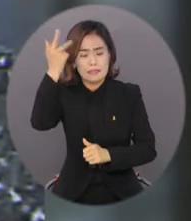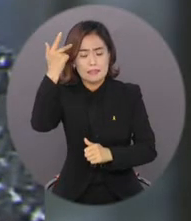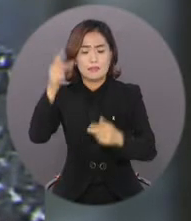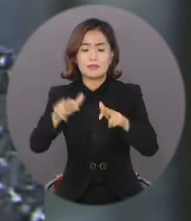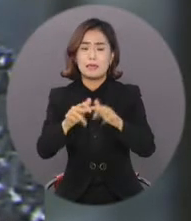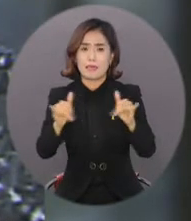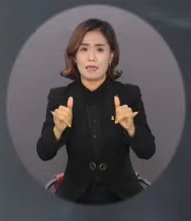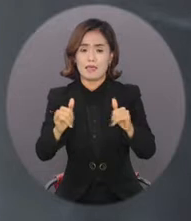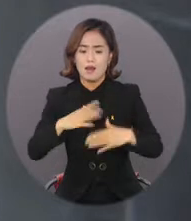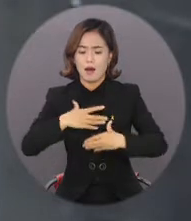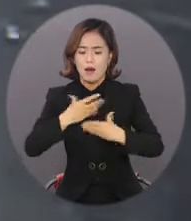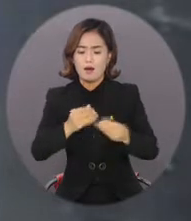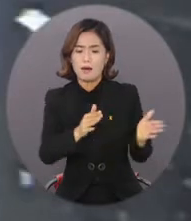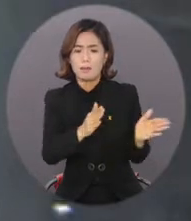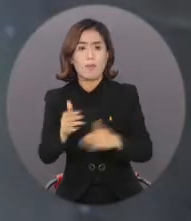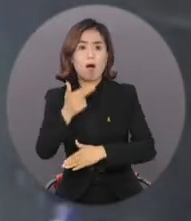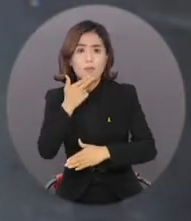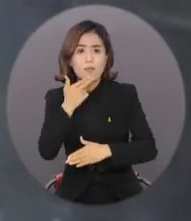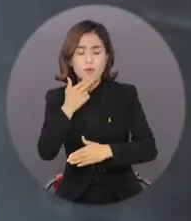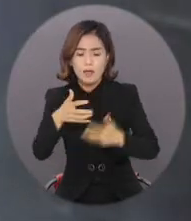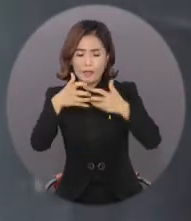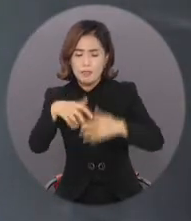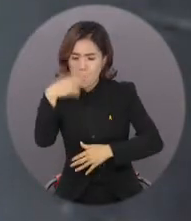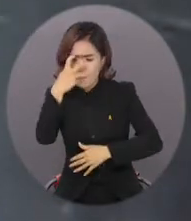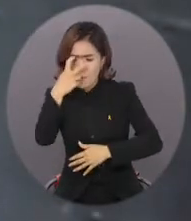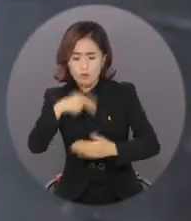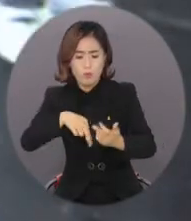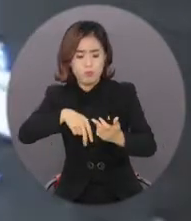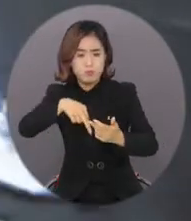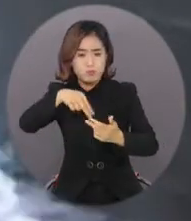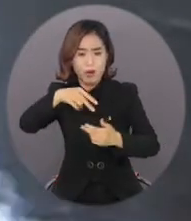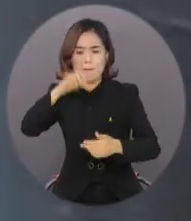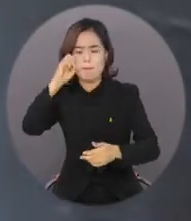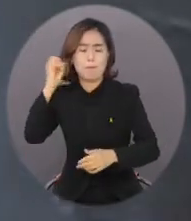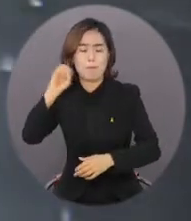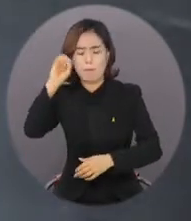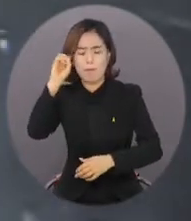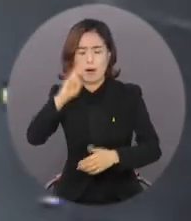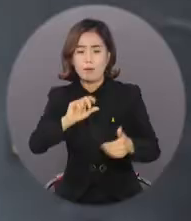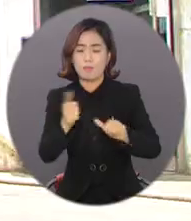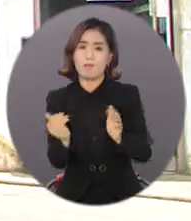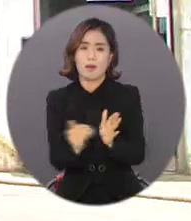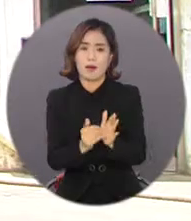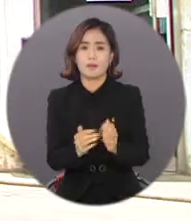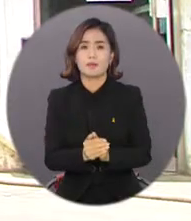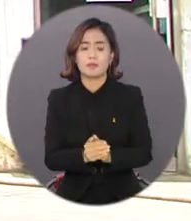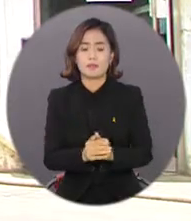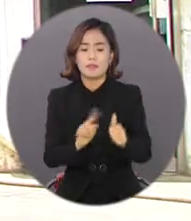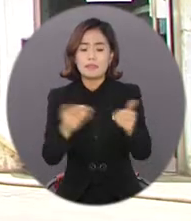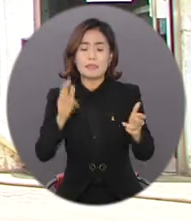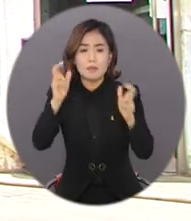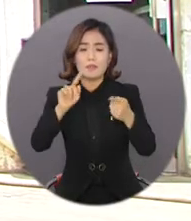김 씨는 안전장비 없이 대형 파쇄기를 점검하러 기계 위로 올라갔다가 끔찍한 사고를 당했습니다. 김 씨가